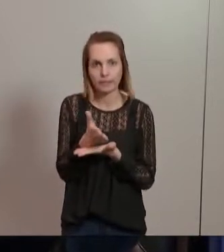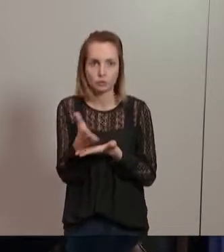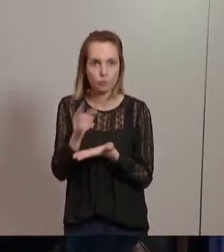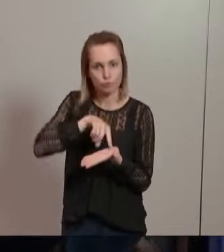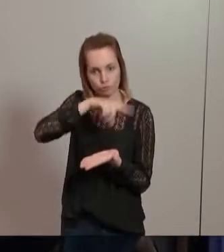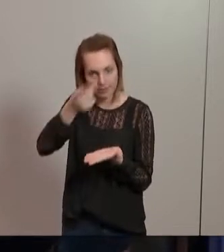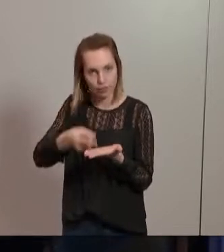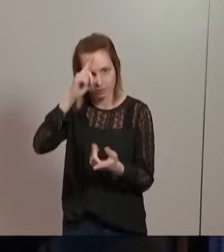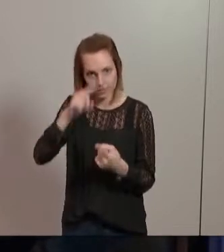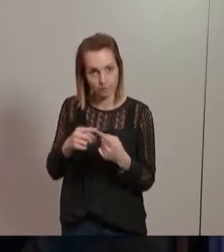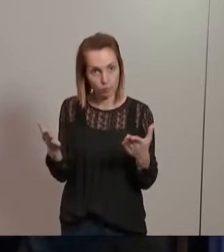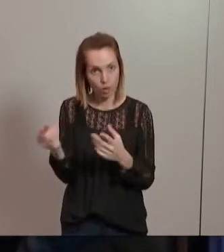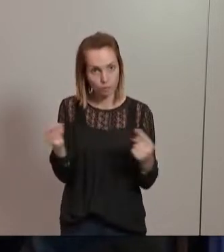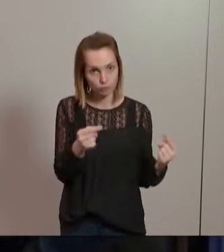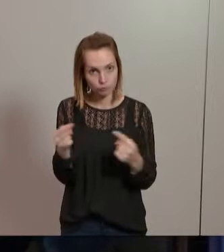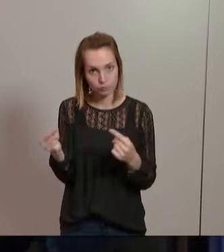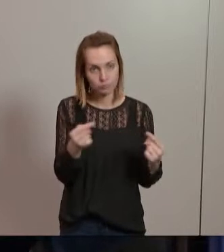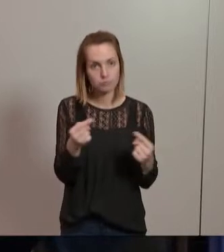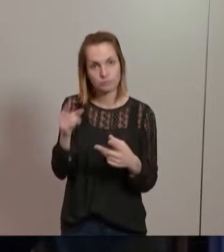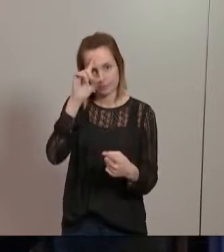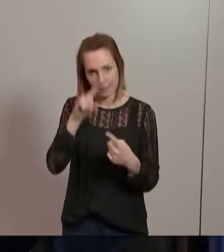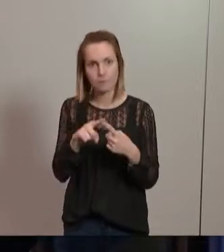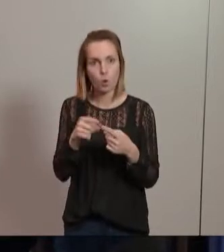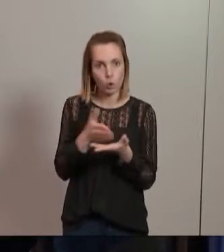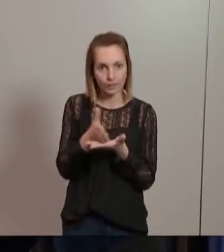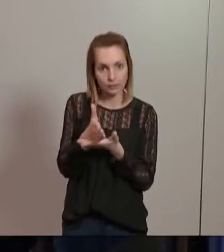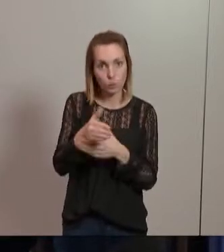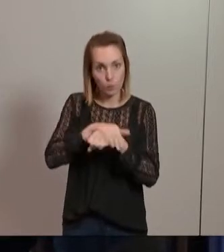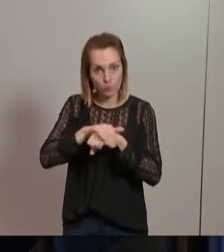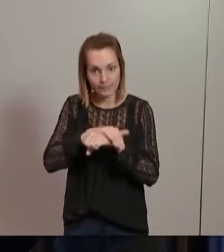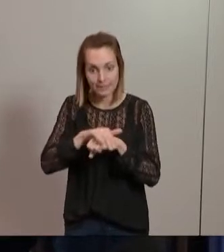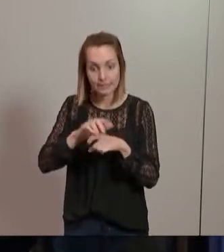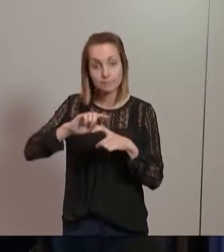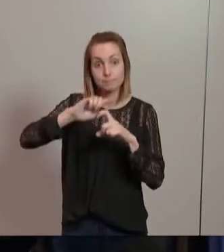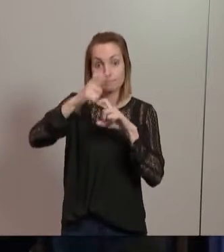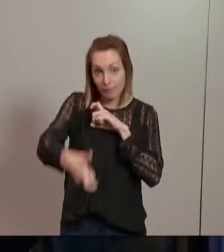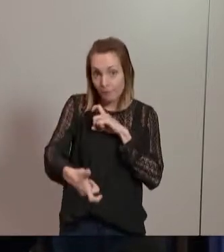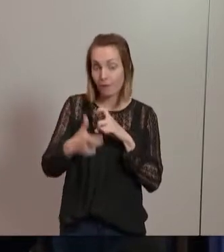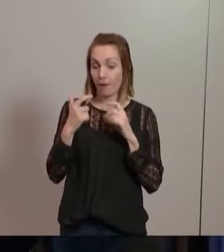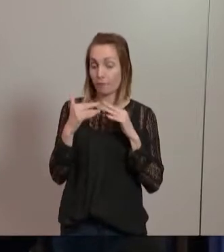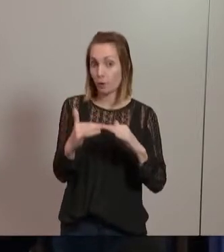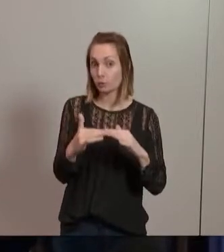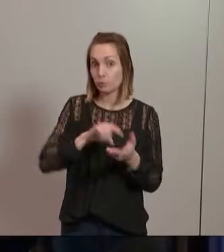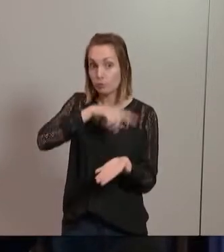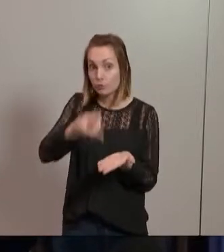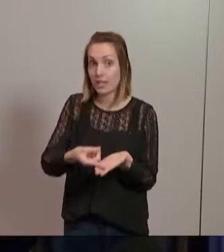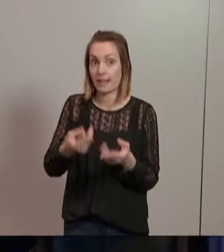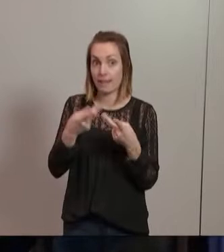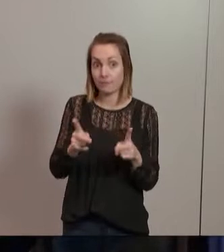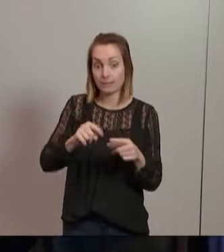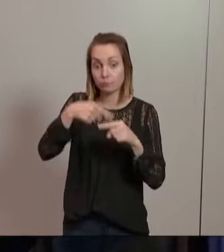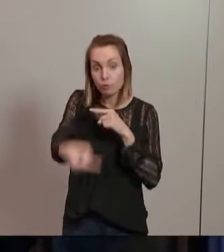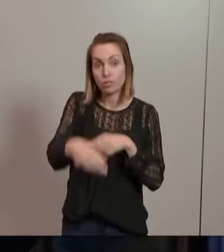donc de débattre des orientations politiques qui marqueront le budget de la ville qui vous sera présenté lors du prochain